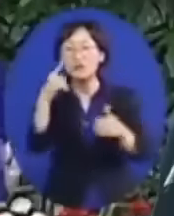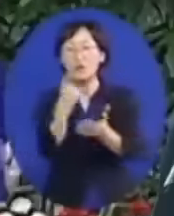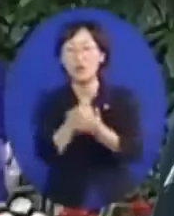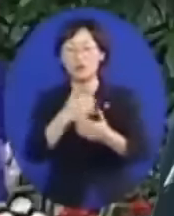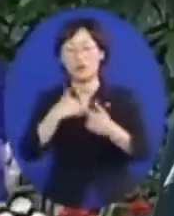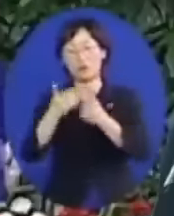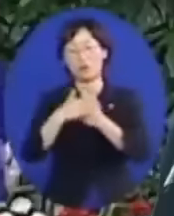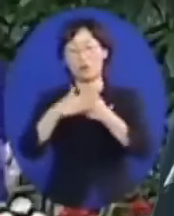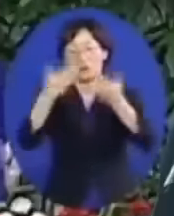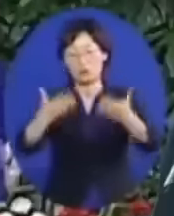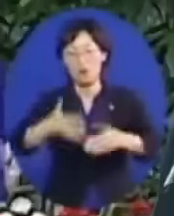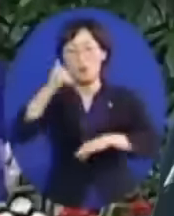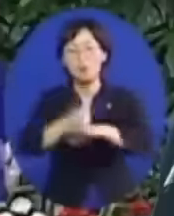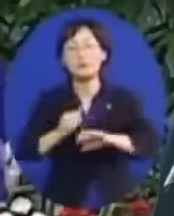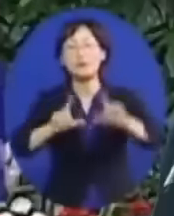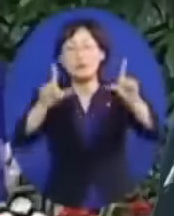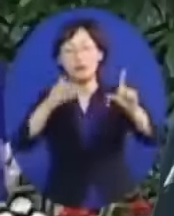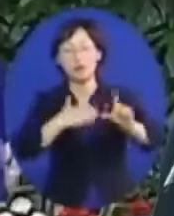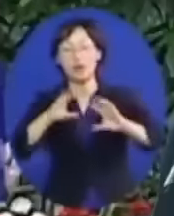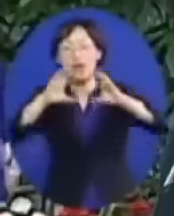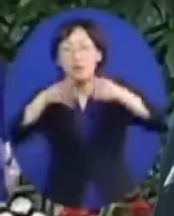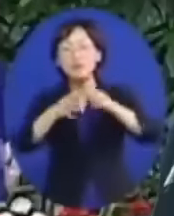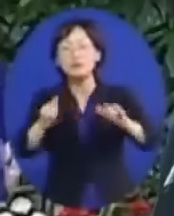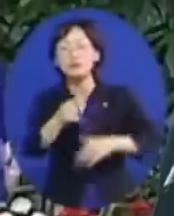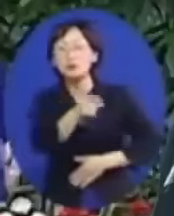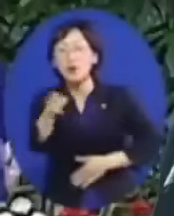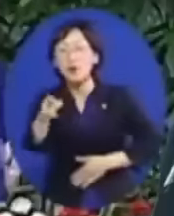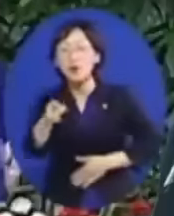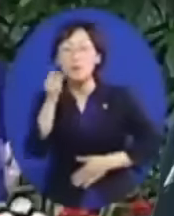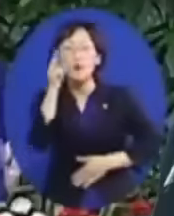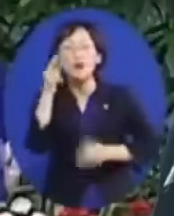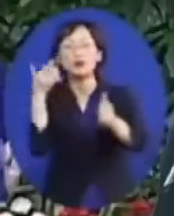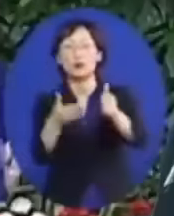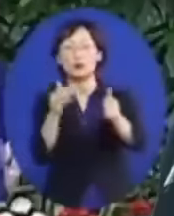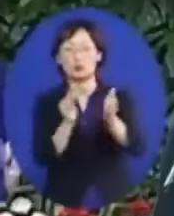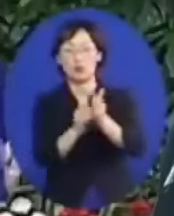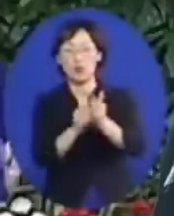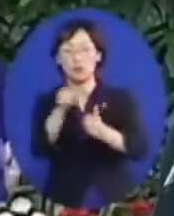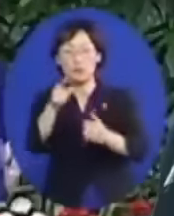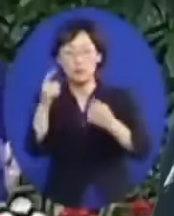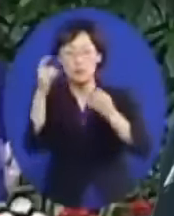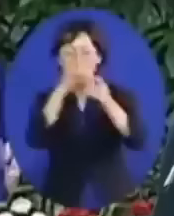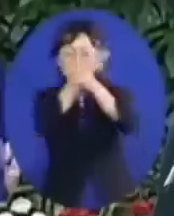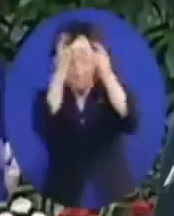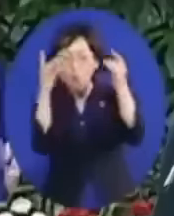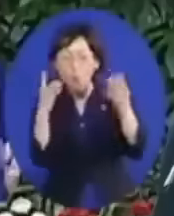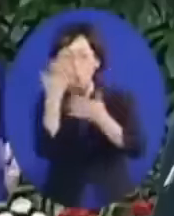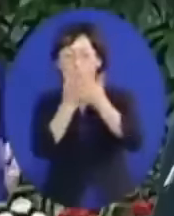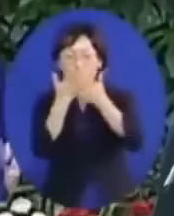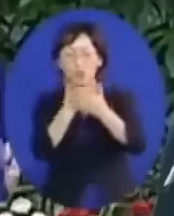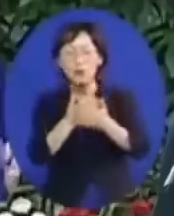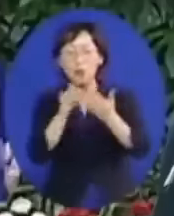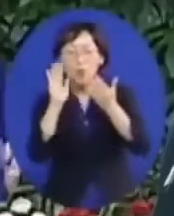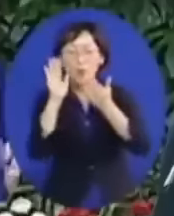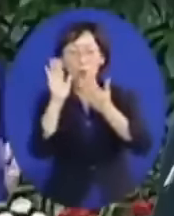이제 내가 마지막 날에 내 백성이 당할 일을 내게 깨닫게 하려 왔노라. 이는 이 환상이 오랜 후의 일임이라 하더라.